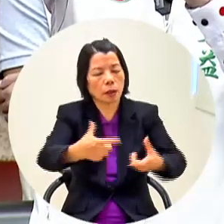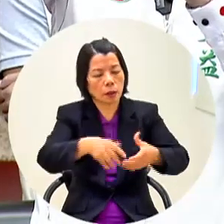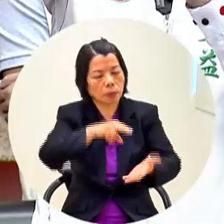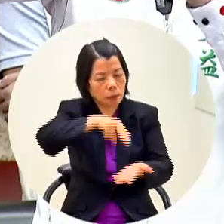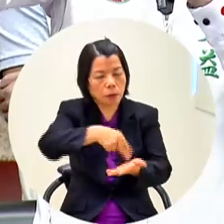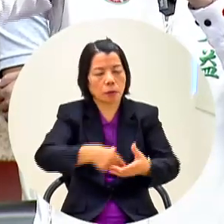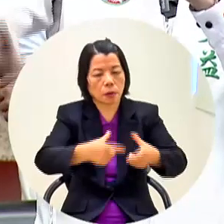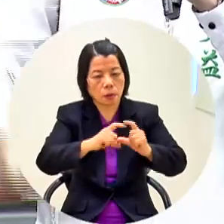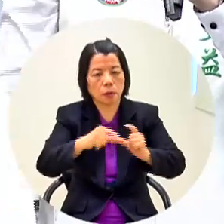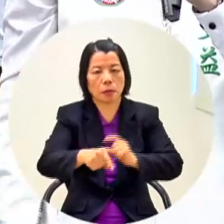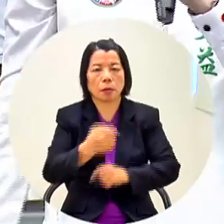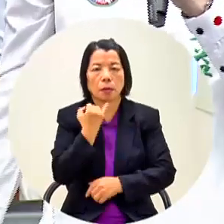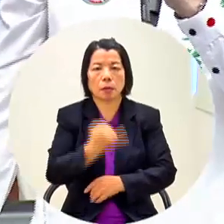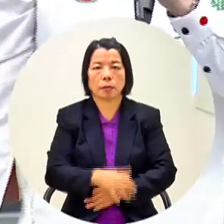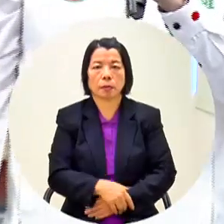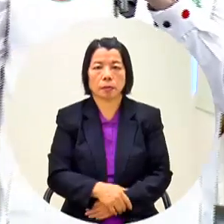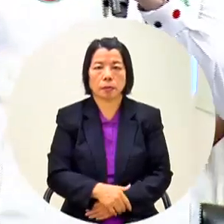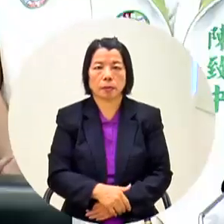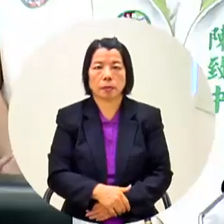好。